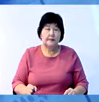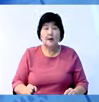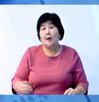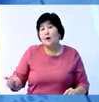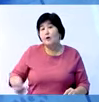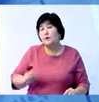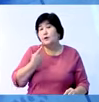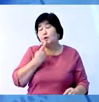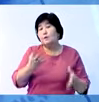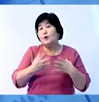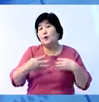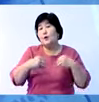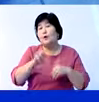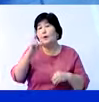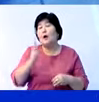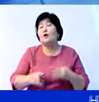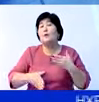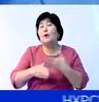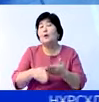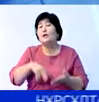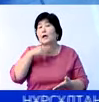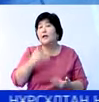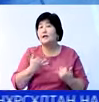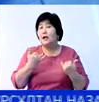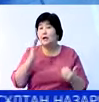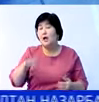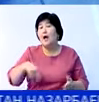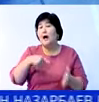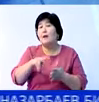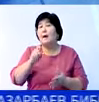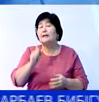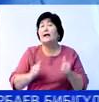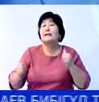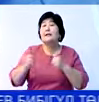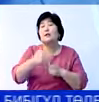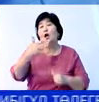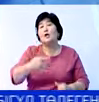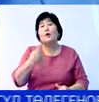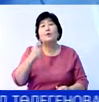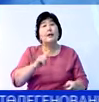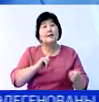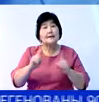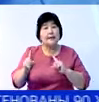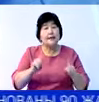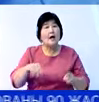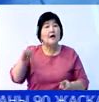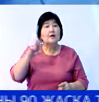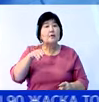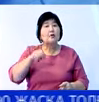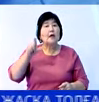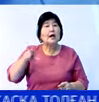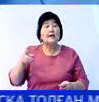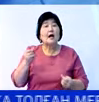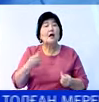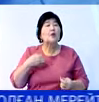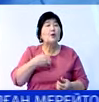Тұрмысы төмен отбасыларды әлеуметтік қолдау назардан тыс қалмайды. Қалалық мәслихаттың кезектен тыс 51-ші сессиясында депутаттар қаржыны